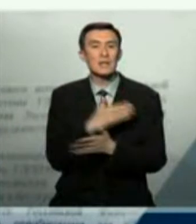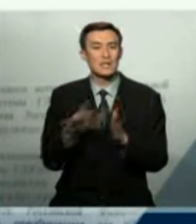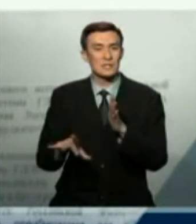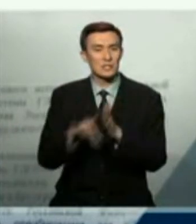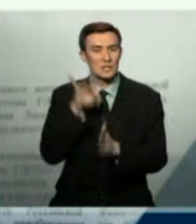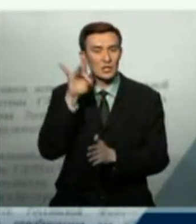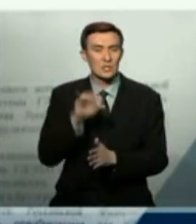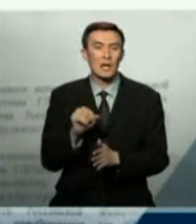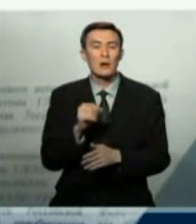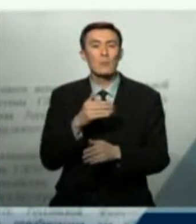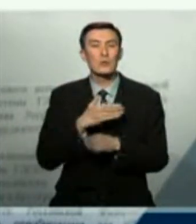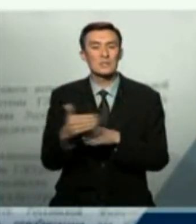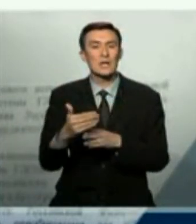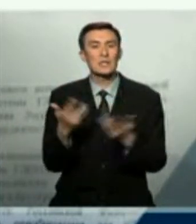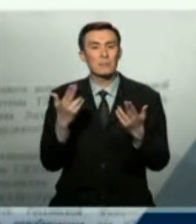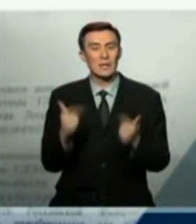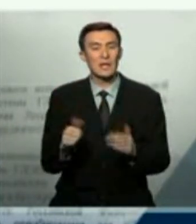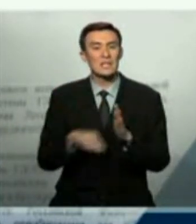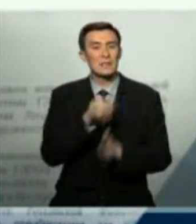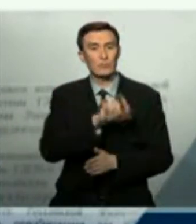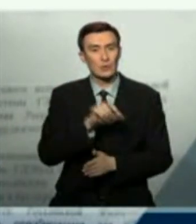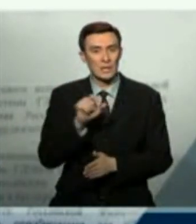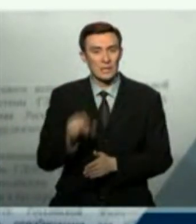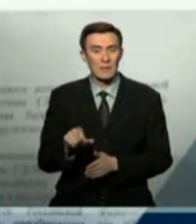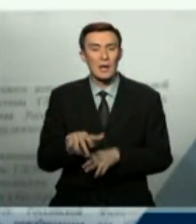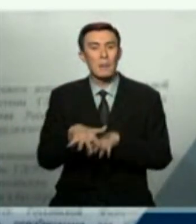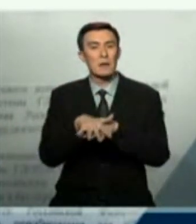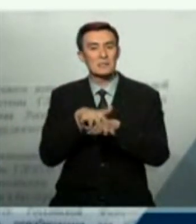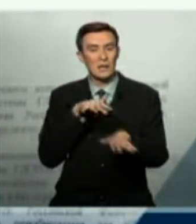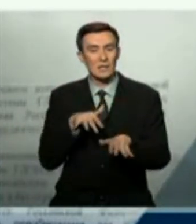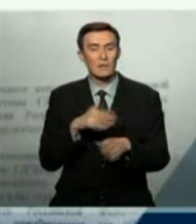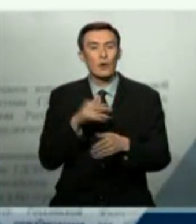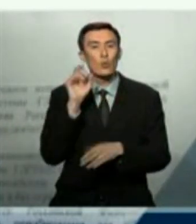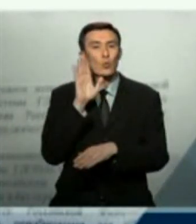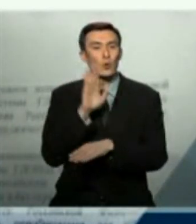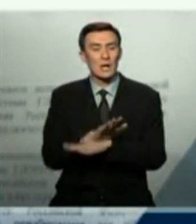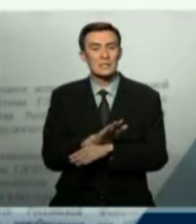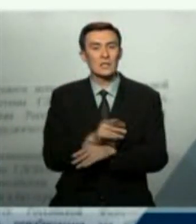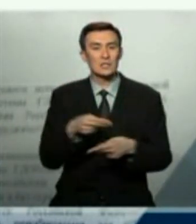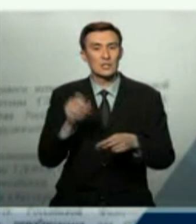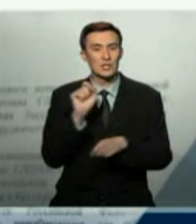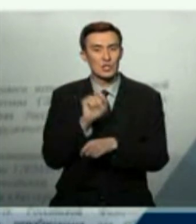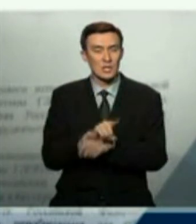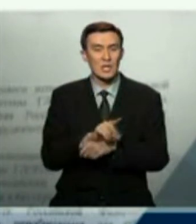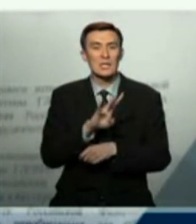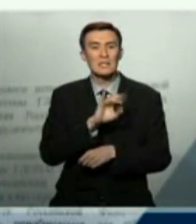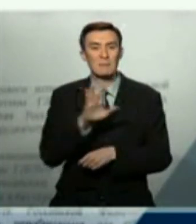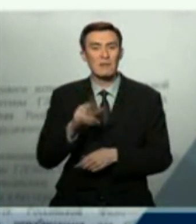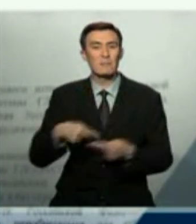переназначены после одобрения кандидатур депутатами местных маслихатов. Указ о назначении подписан Нурсултаном Назарбаевым.